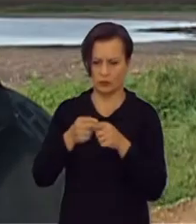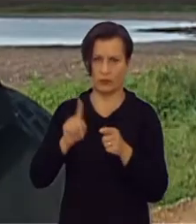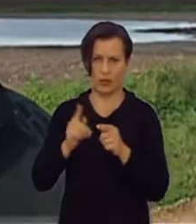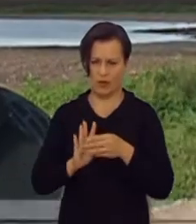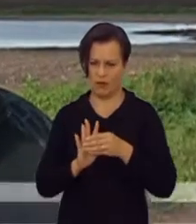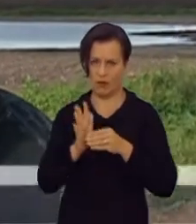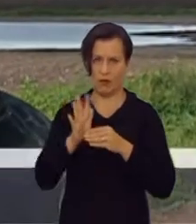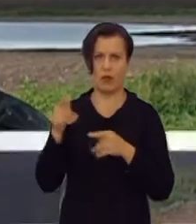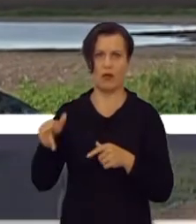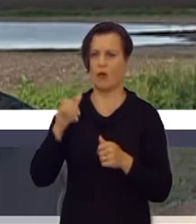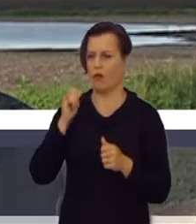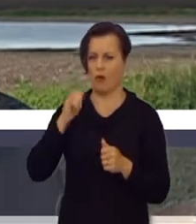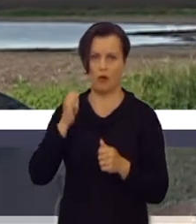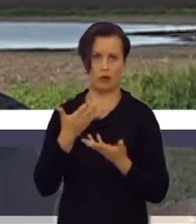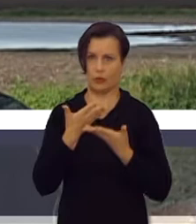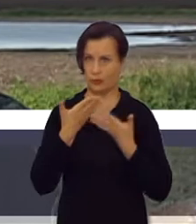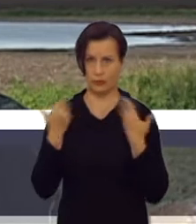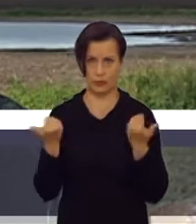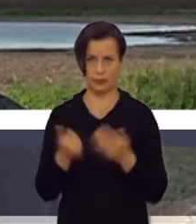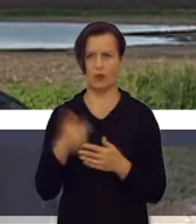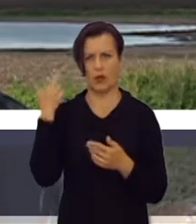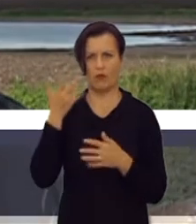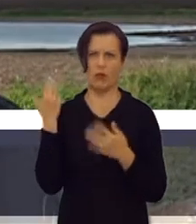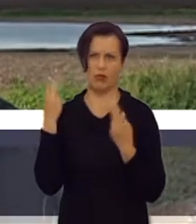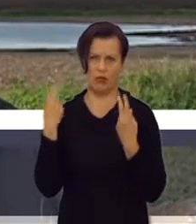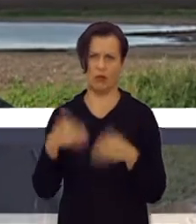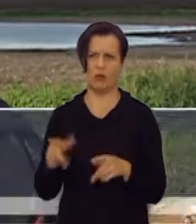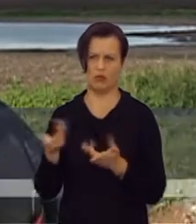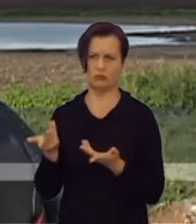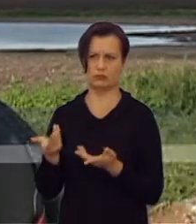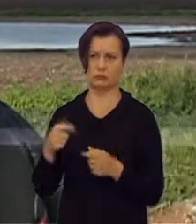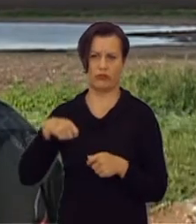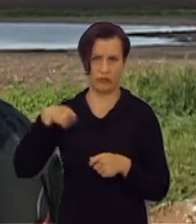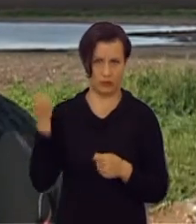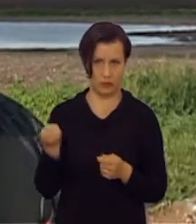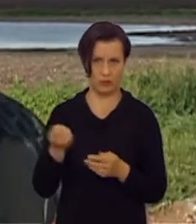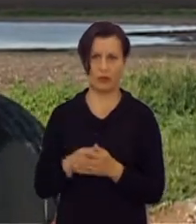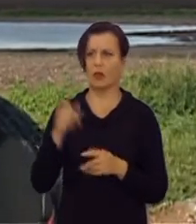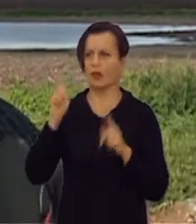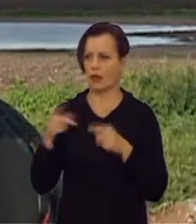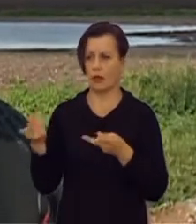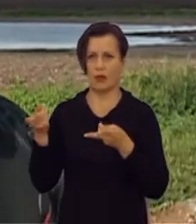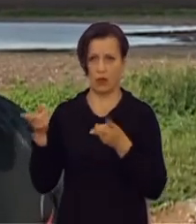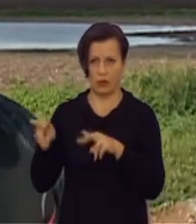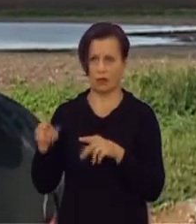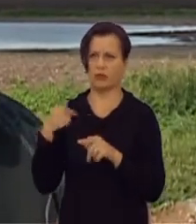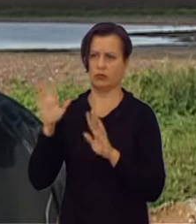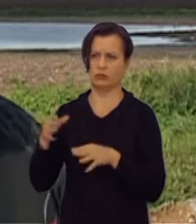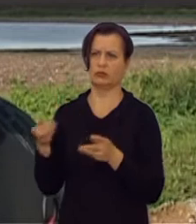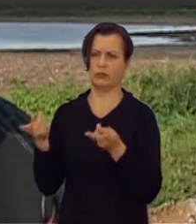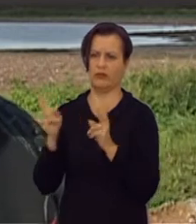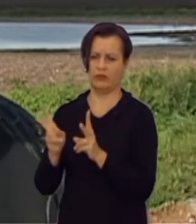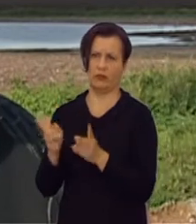jie tie grūdai, tai ten jau kokybės nebėra, bet aš manau, kad jau čia jau palaidojimų kas lyka, tai jau ko gerą mes juos